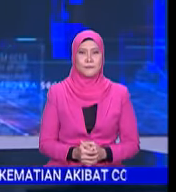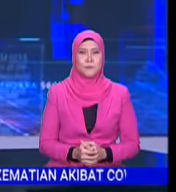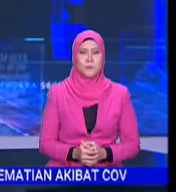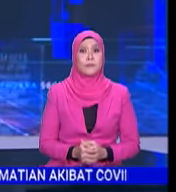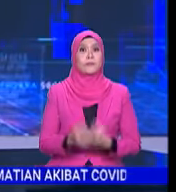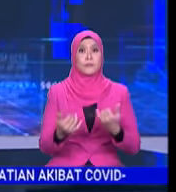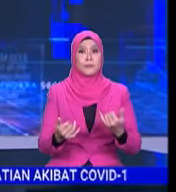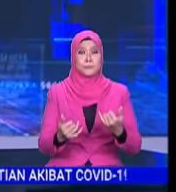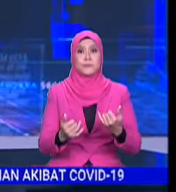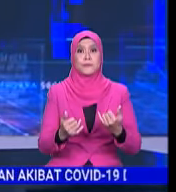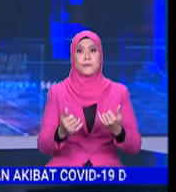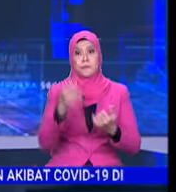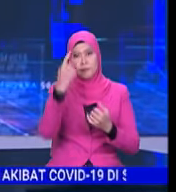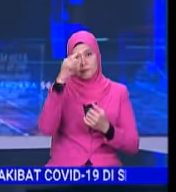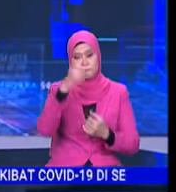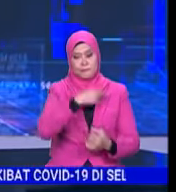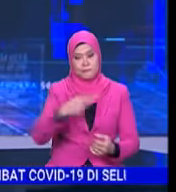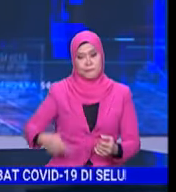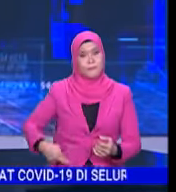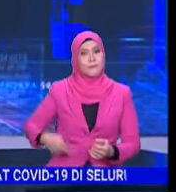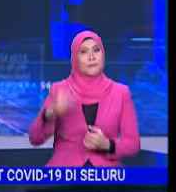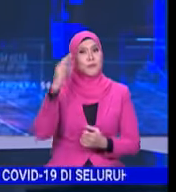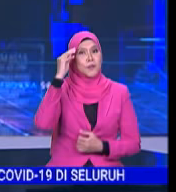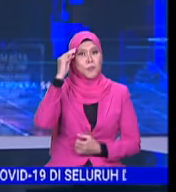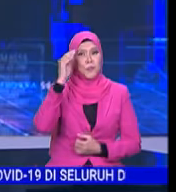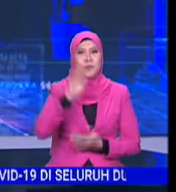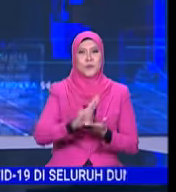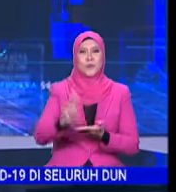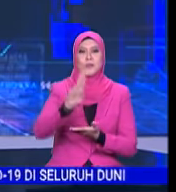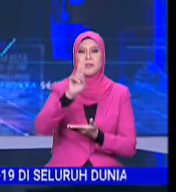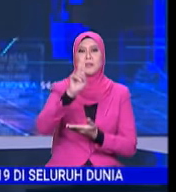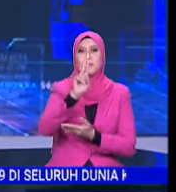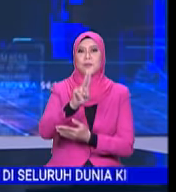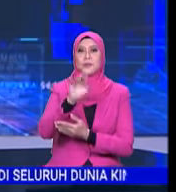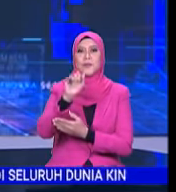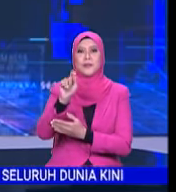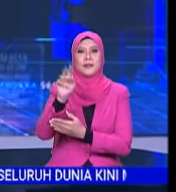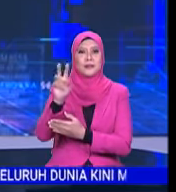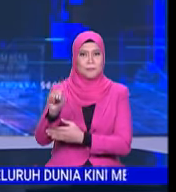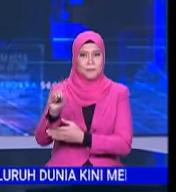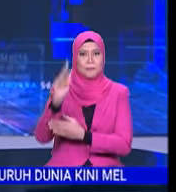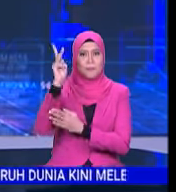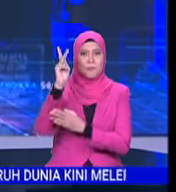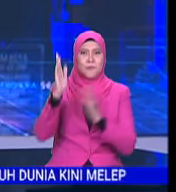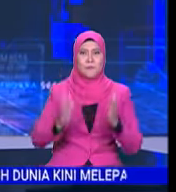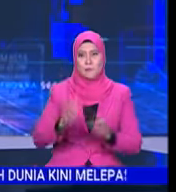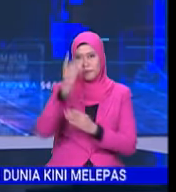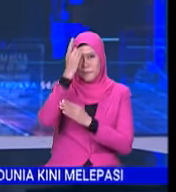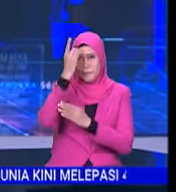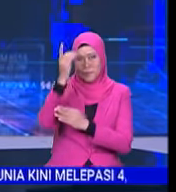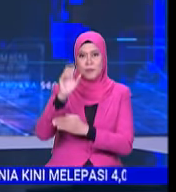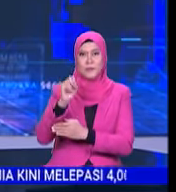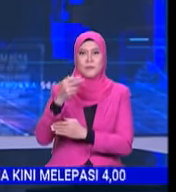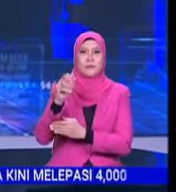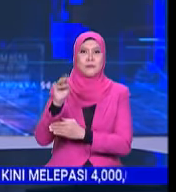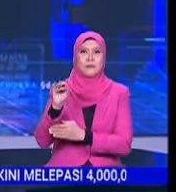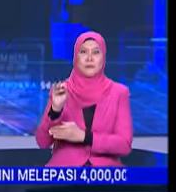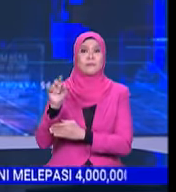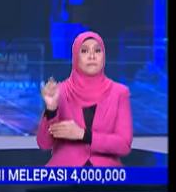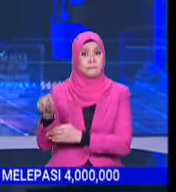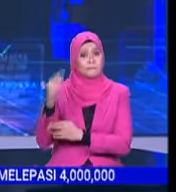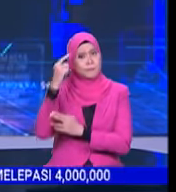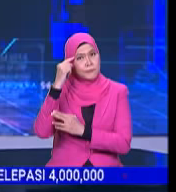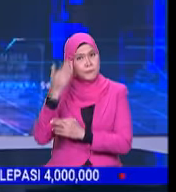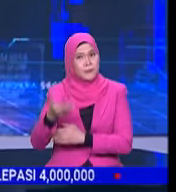Penyandang kursi Institusi Raja-Raja Melayu Universiti Teknologi Marayu ITM, Profesor Datuk Dr. Syam Rahayu Abdul Aziz